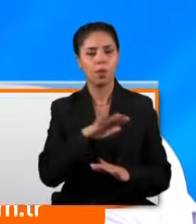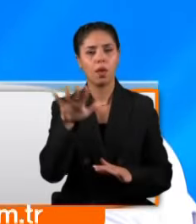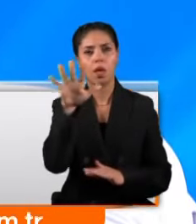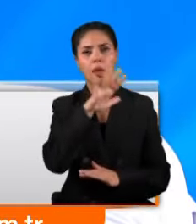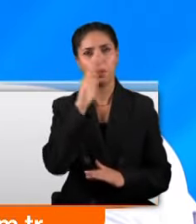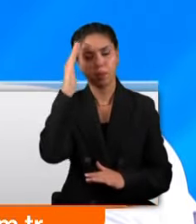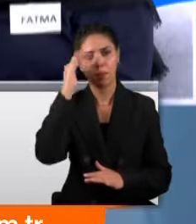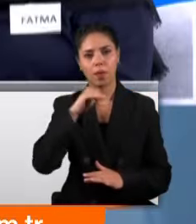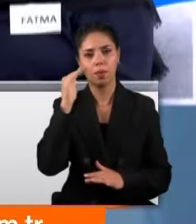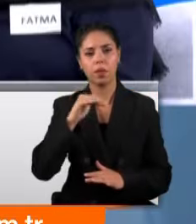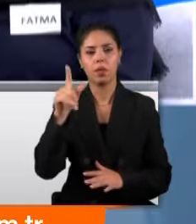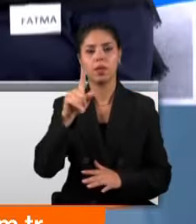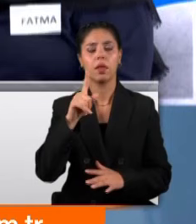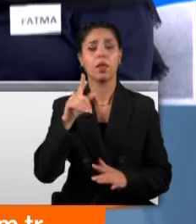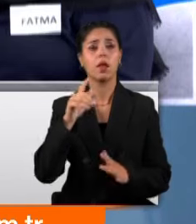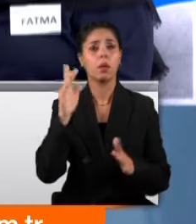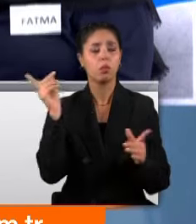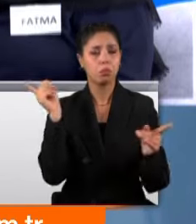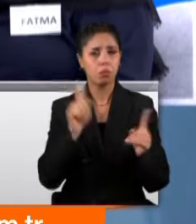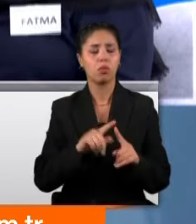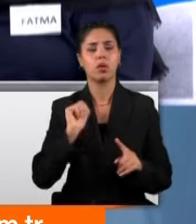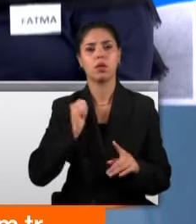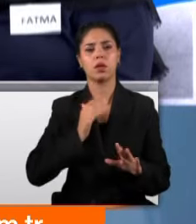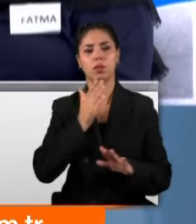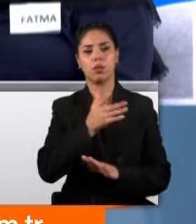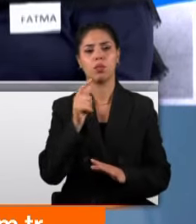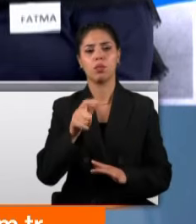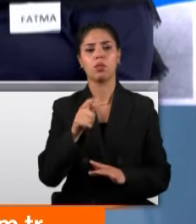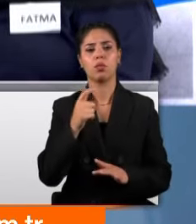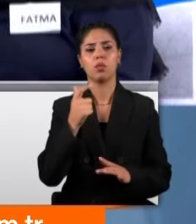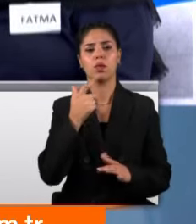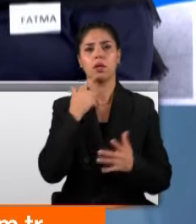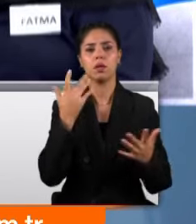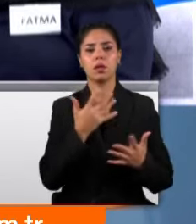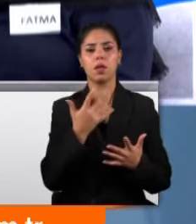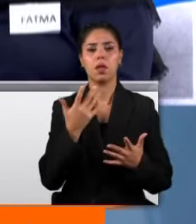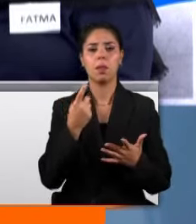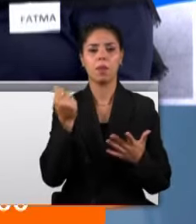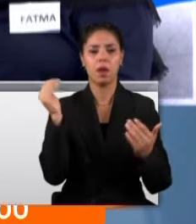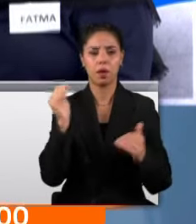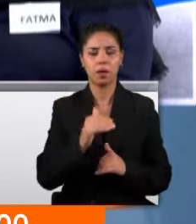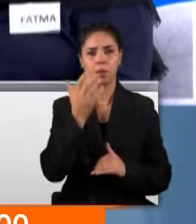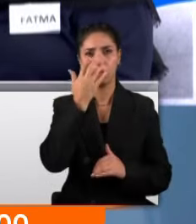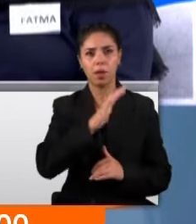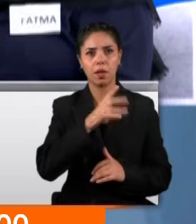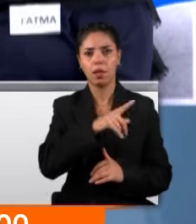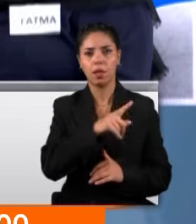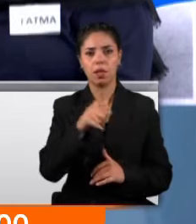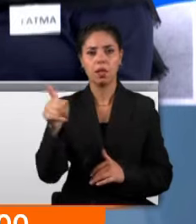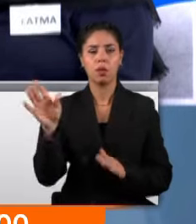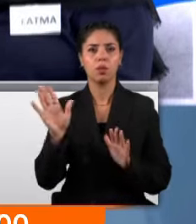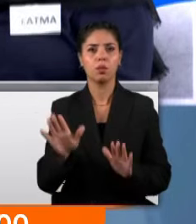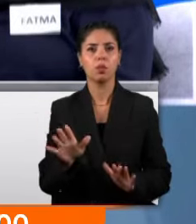soluğu savcılıkta aldı. Aslında bunca yıldır para gelecek, hadi ödenecek diyerek bekleyip durmuşlar.